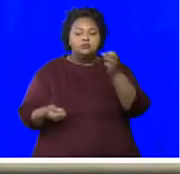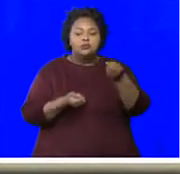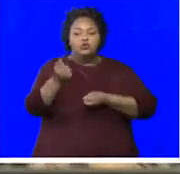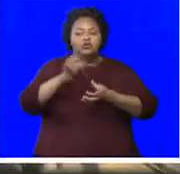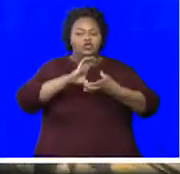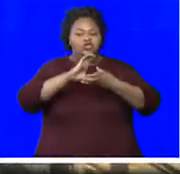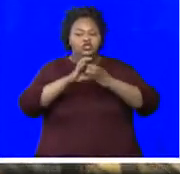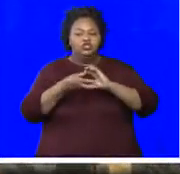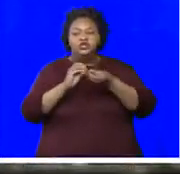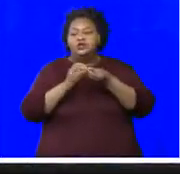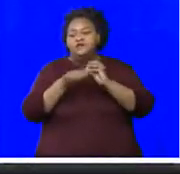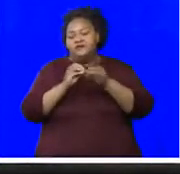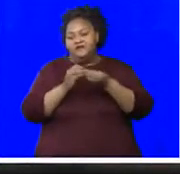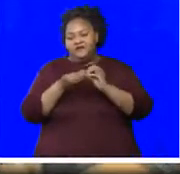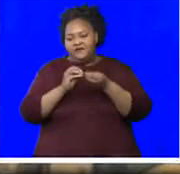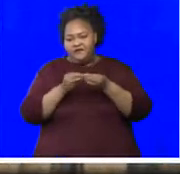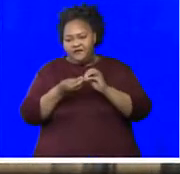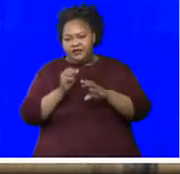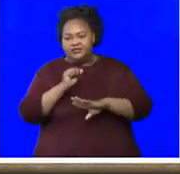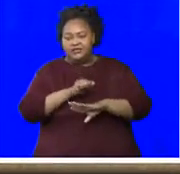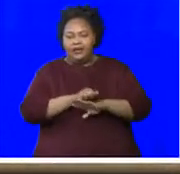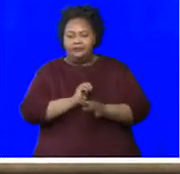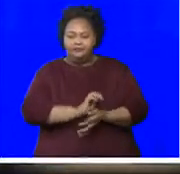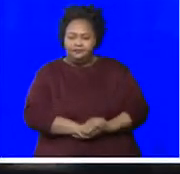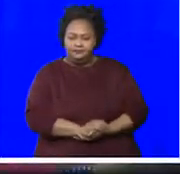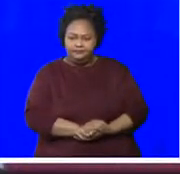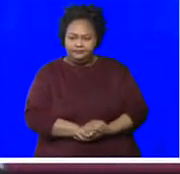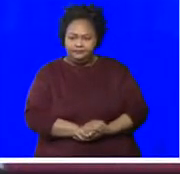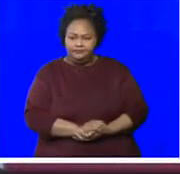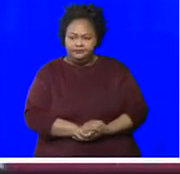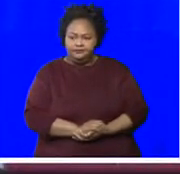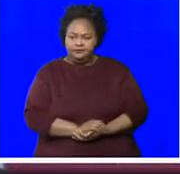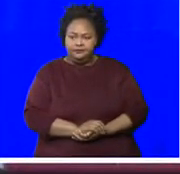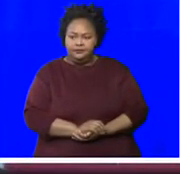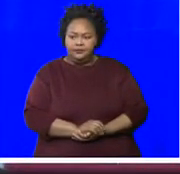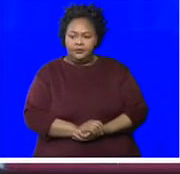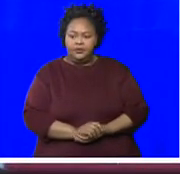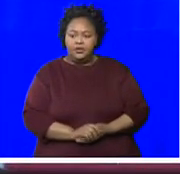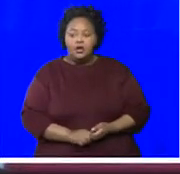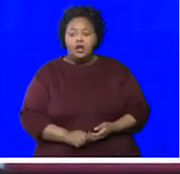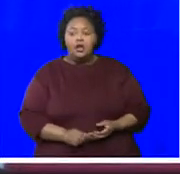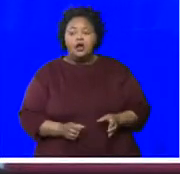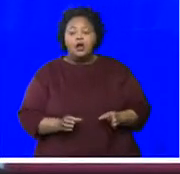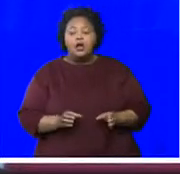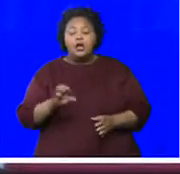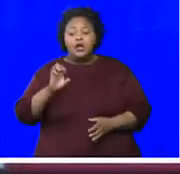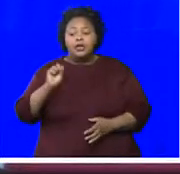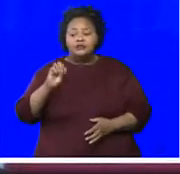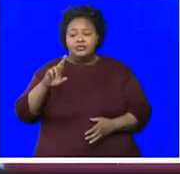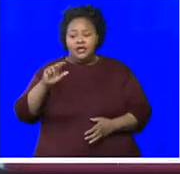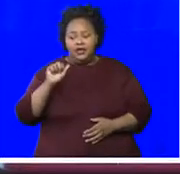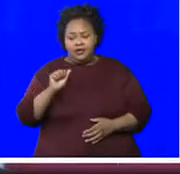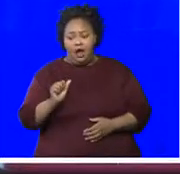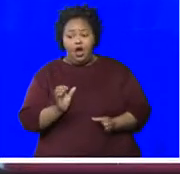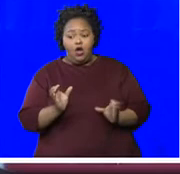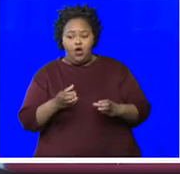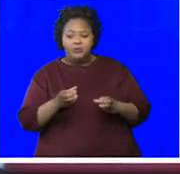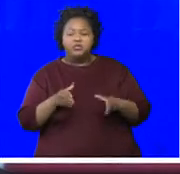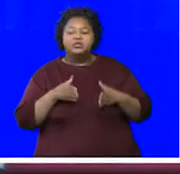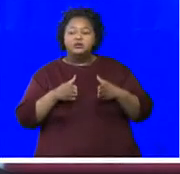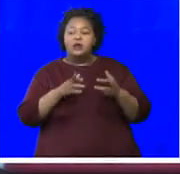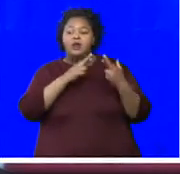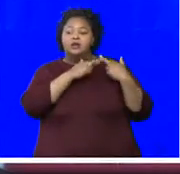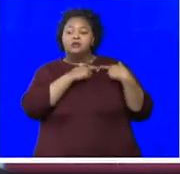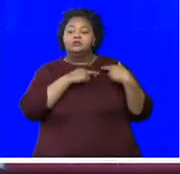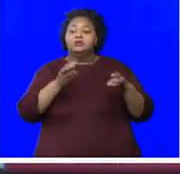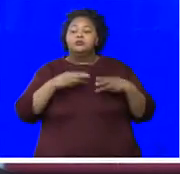kulungisa imigwaco yelive lengasekho esimeni lesikahle. Umphathi elihlangothini lelibuke bathengisi ebandleni lelilawula emandla kuleli Eswatini